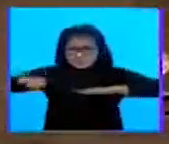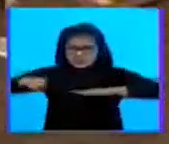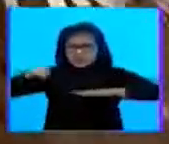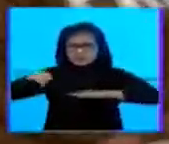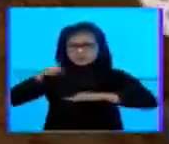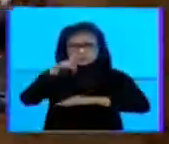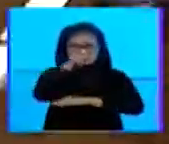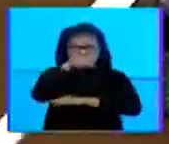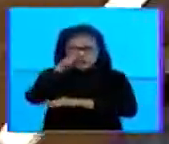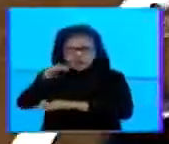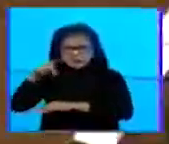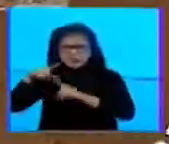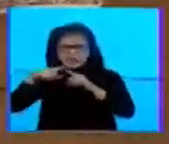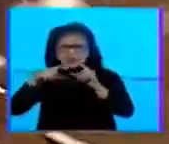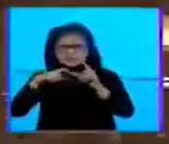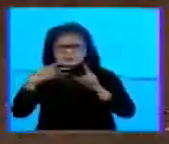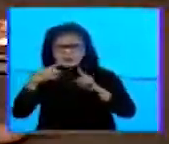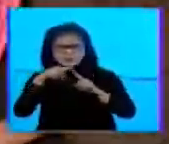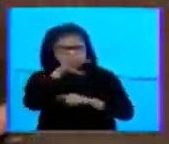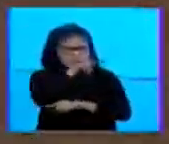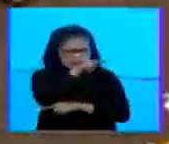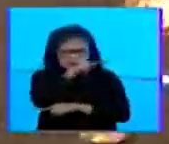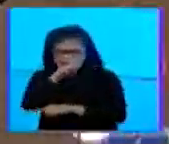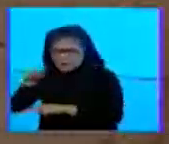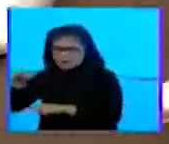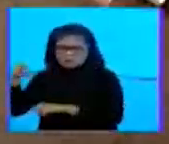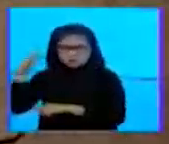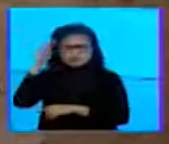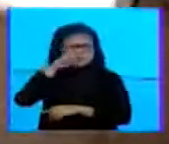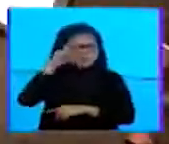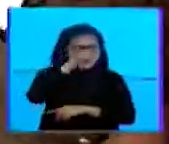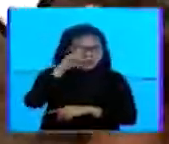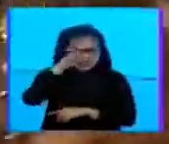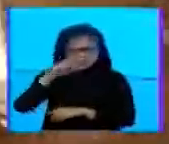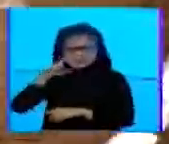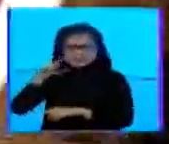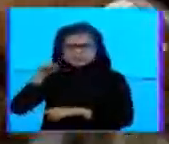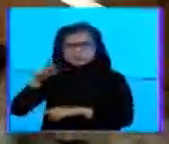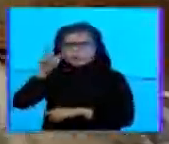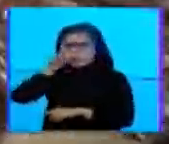Bahkan Kejaksaan akan membentuk tim untuk mengejar aset tersangka Asabri yang berada di luar negeri.